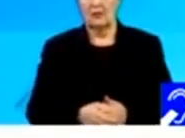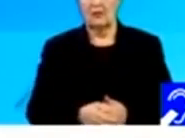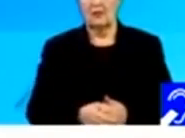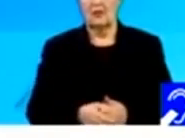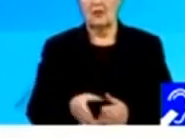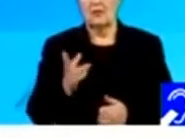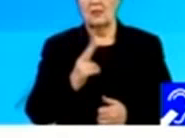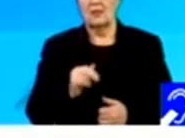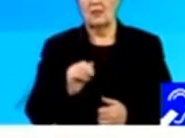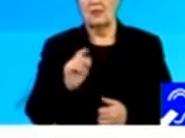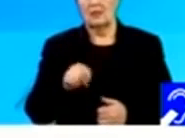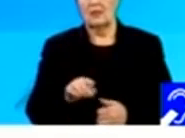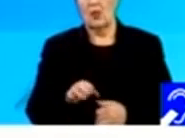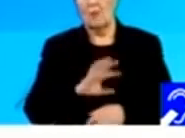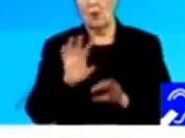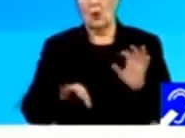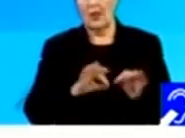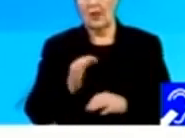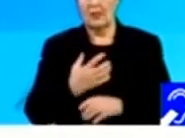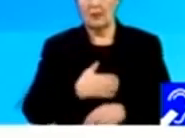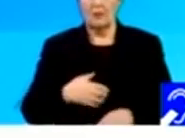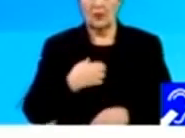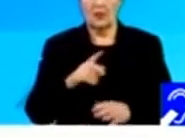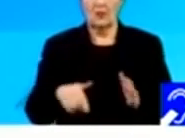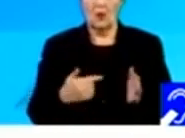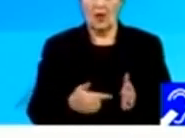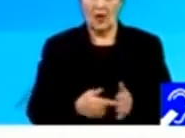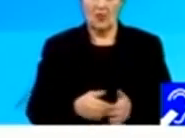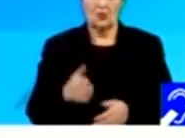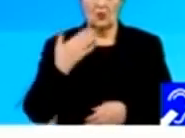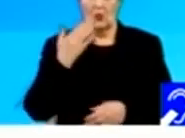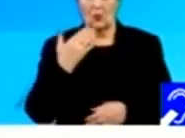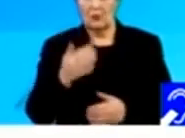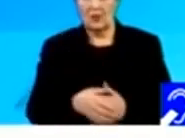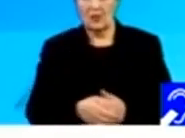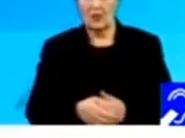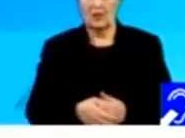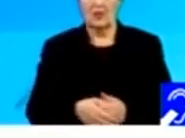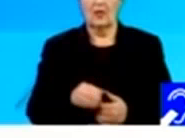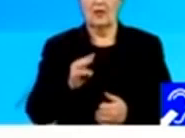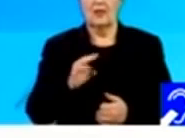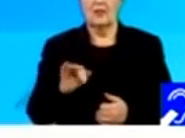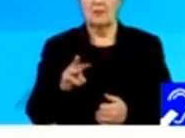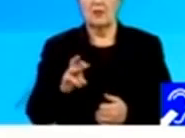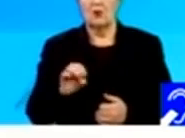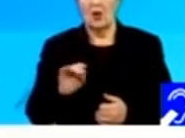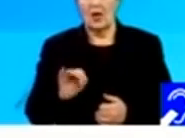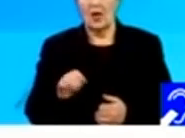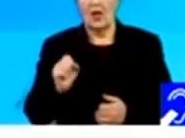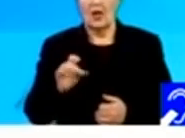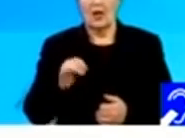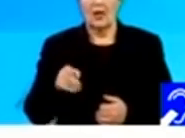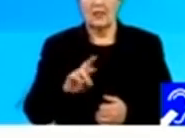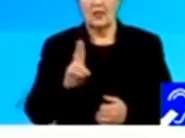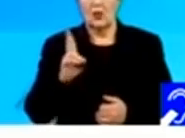din proiectele de succes din cele mai importante orașe din România. Vorbesc despre Timișoara, despre Arad, despre Oradea, despre